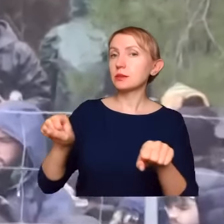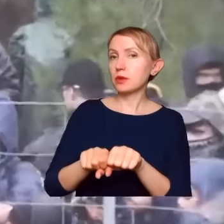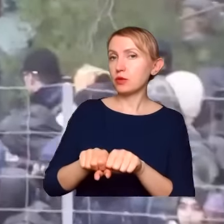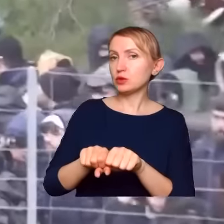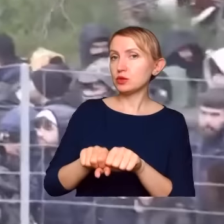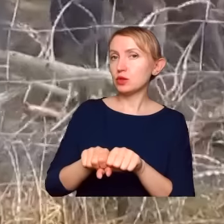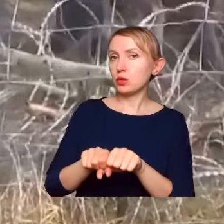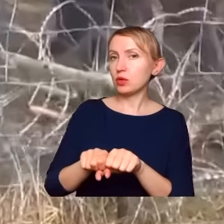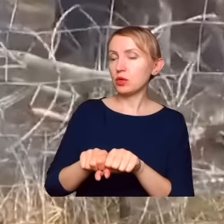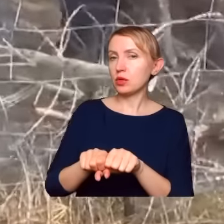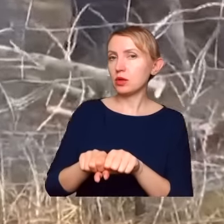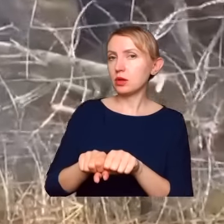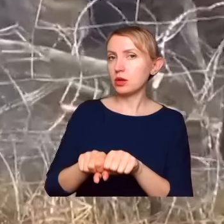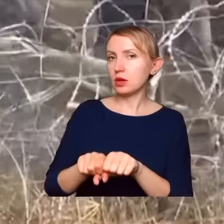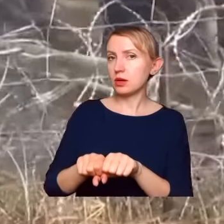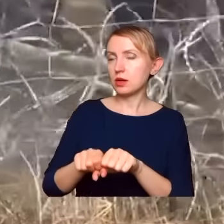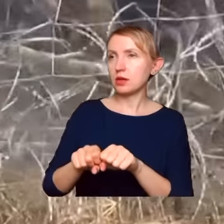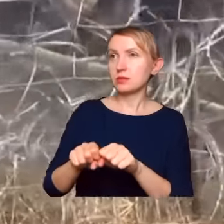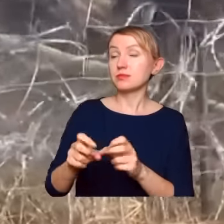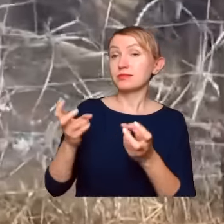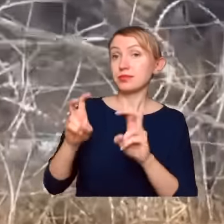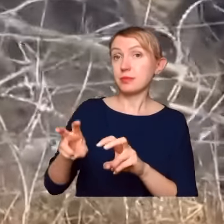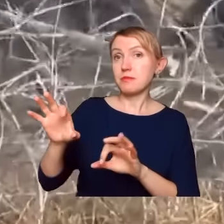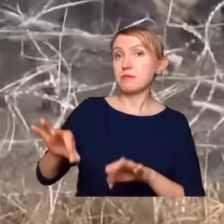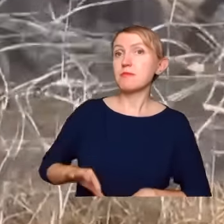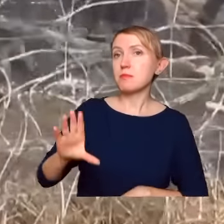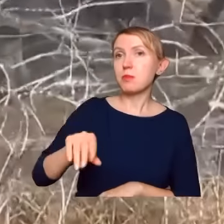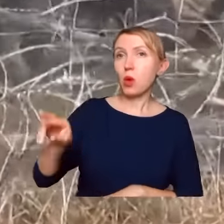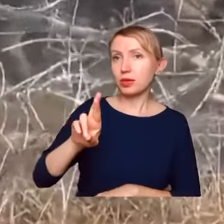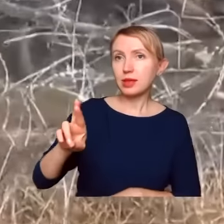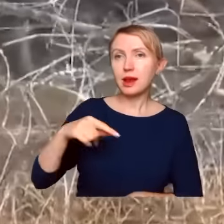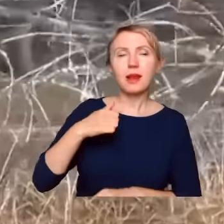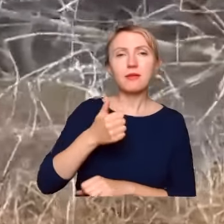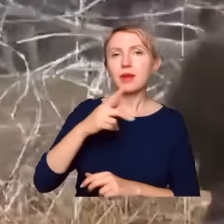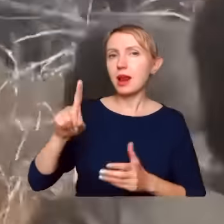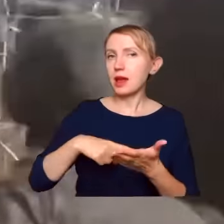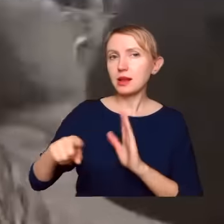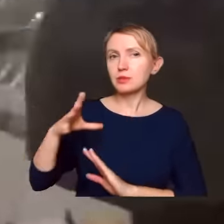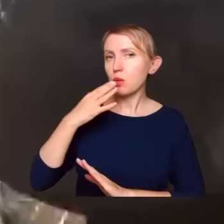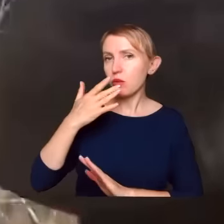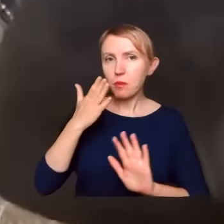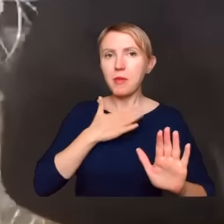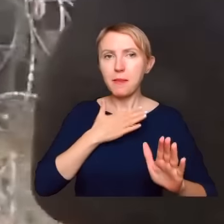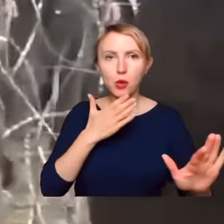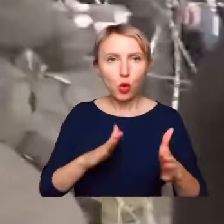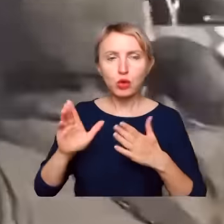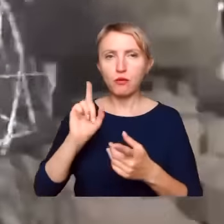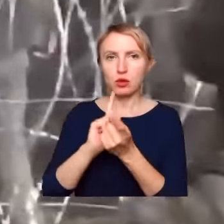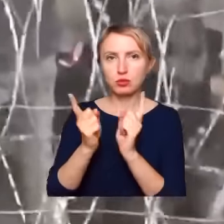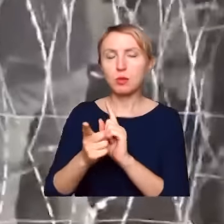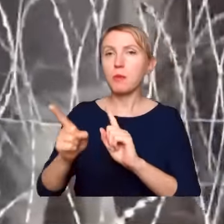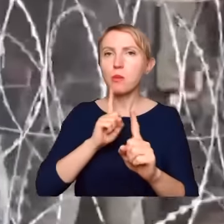minister sprawiedliwości został pan Adam Bodnar, ja wielokrotnie wyrażałem gotowość spotkania się, by